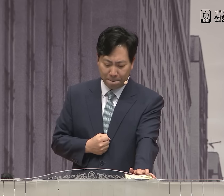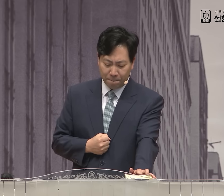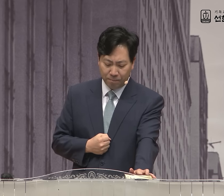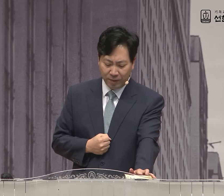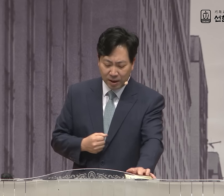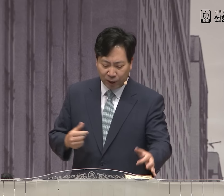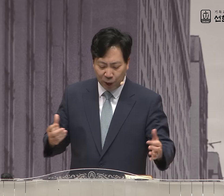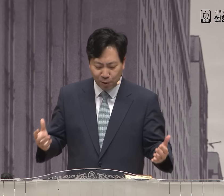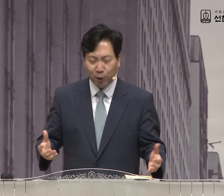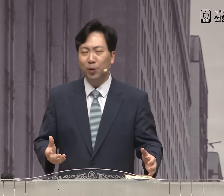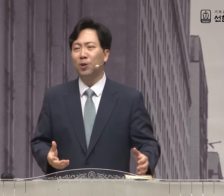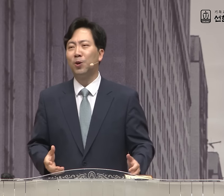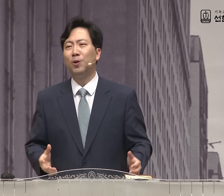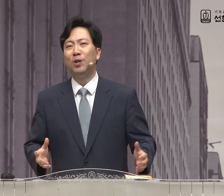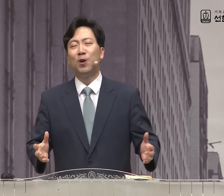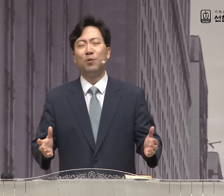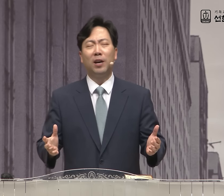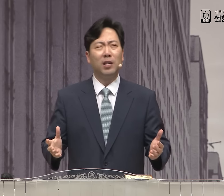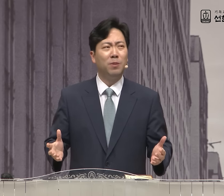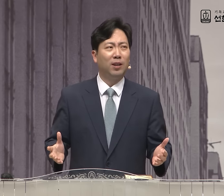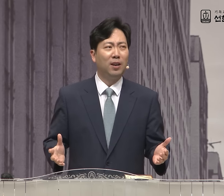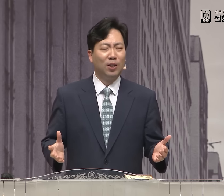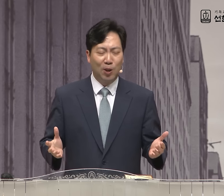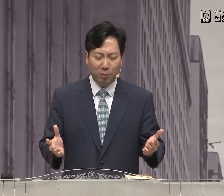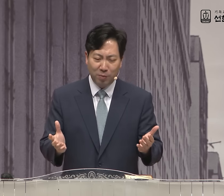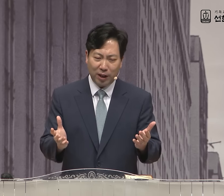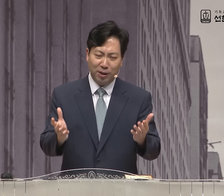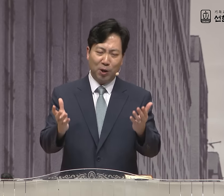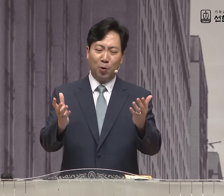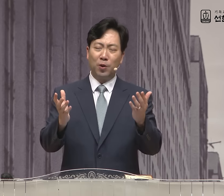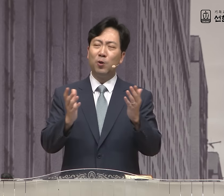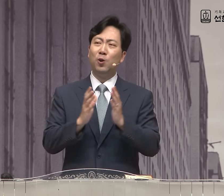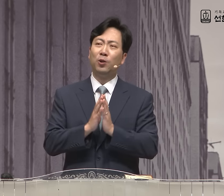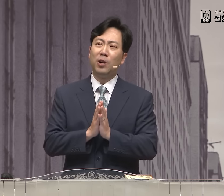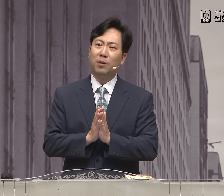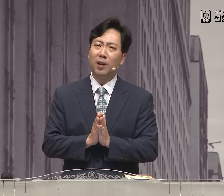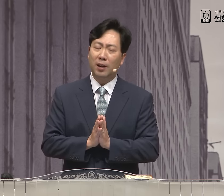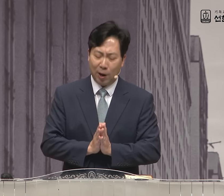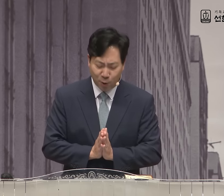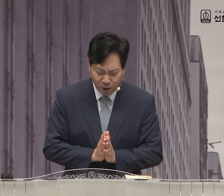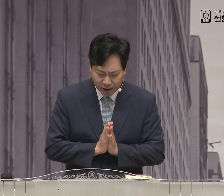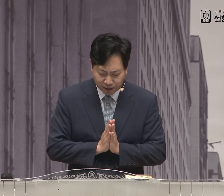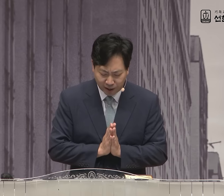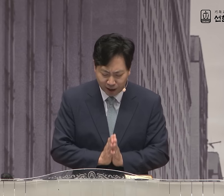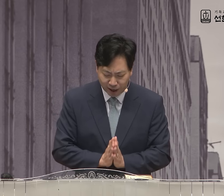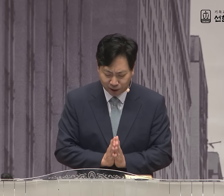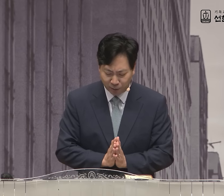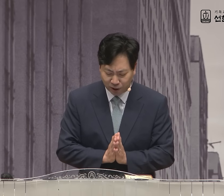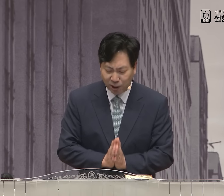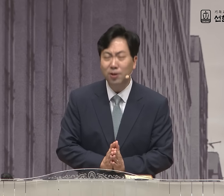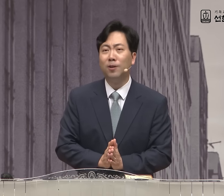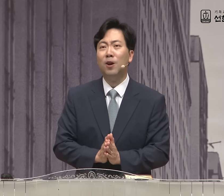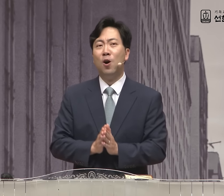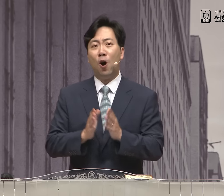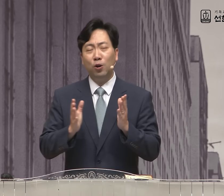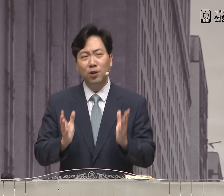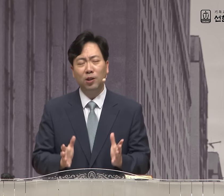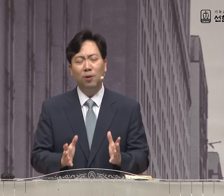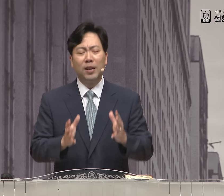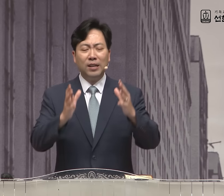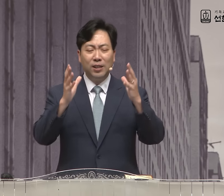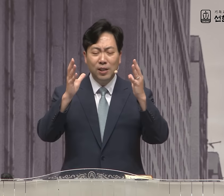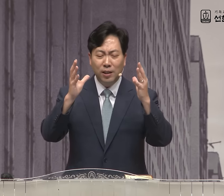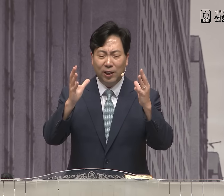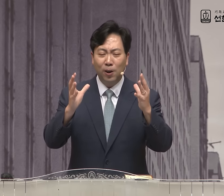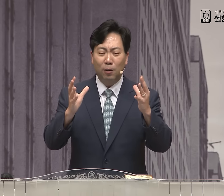거예요. 기업을 통해서 이 기업은 하나님의 기업입니다, 하나님께 영광을 올려드립니다 라고 생각을 했지만 실은